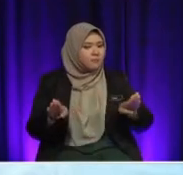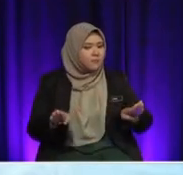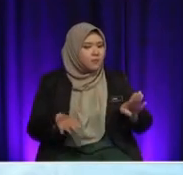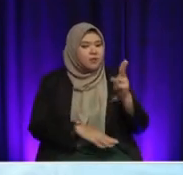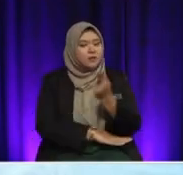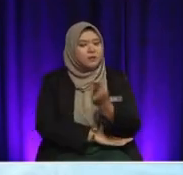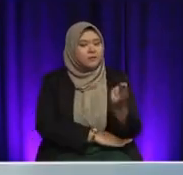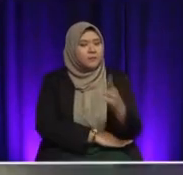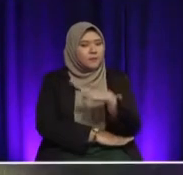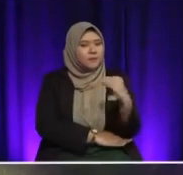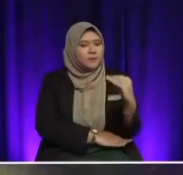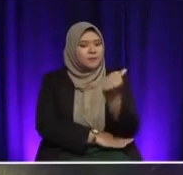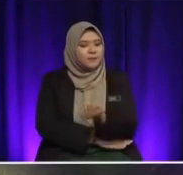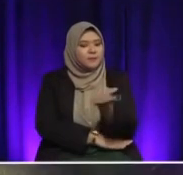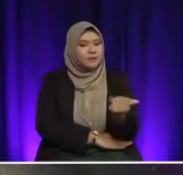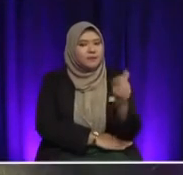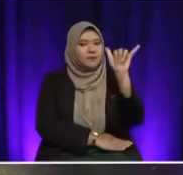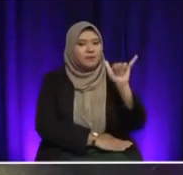amali pakai lah.